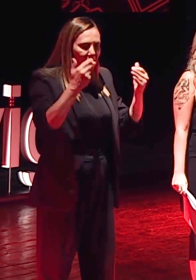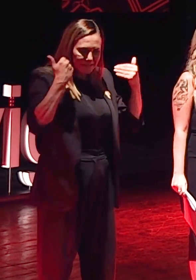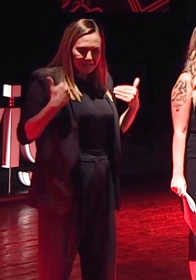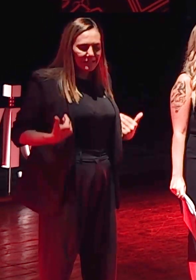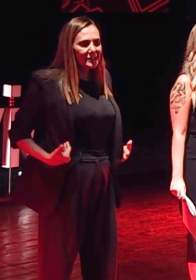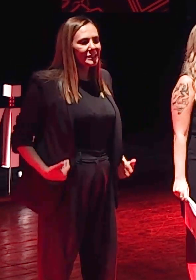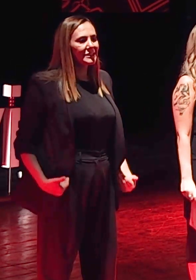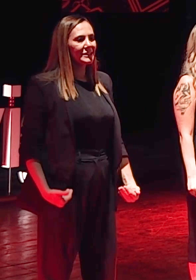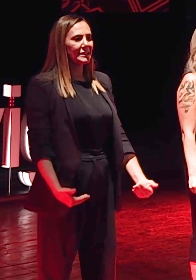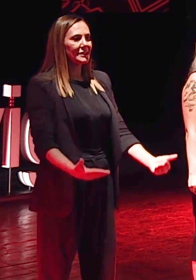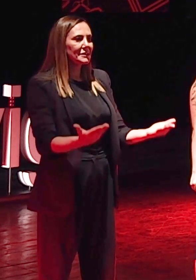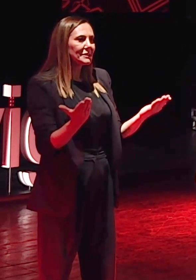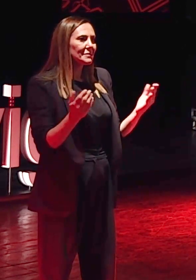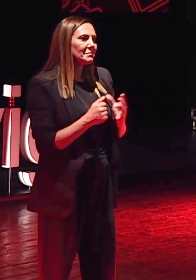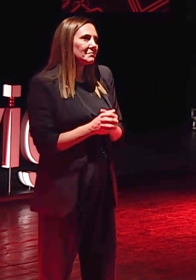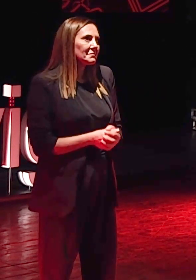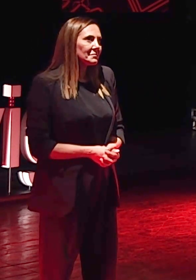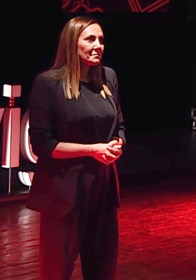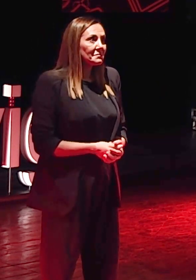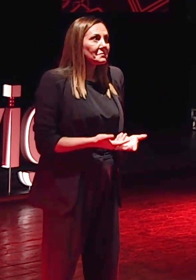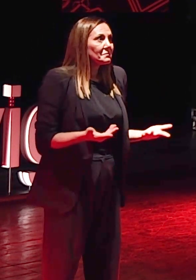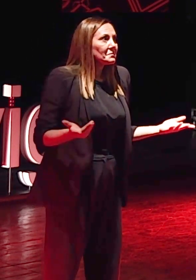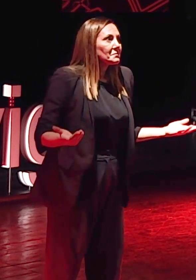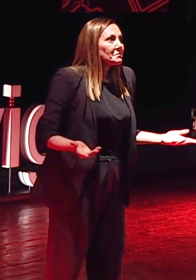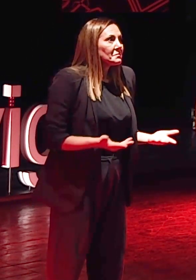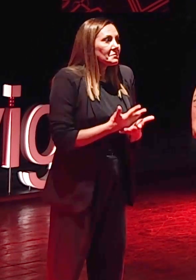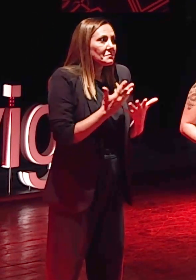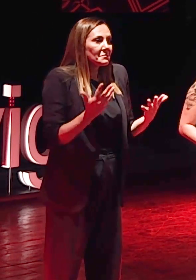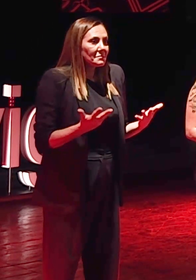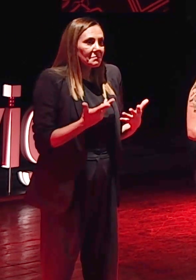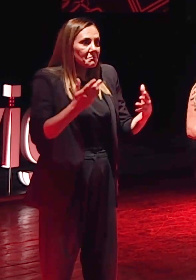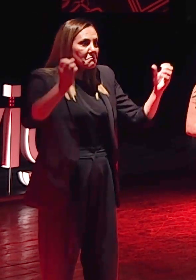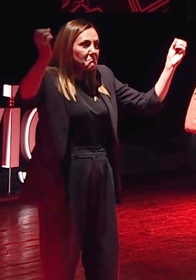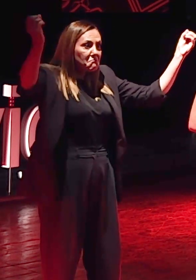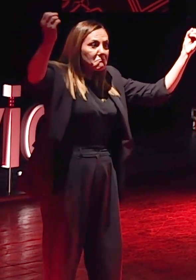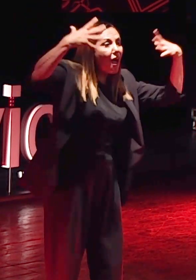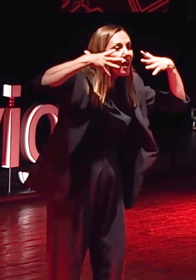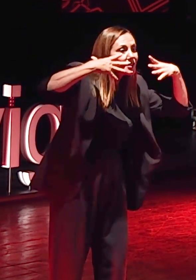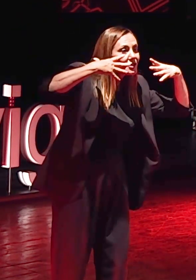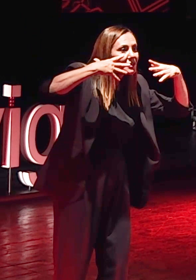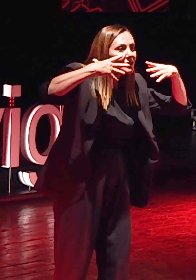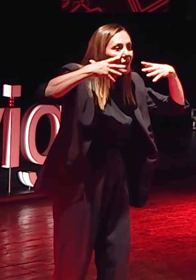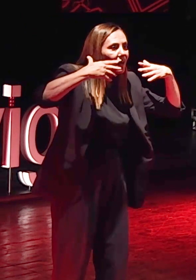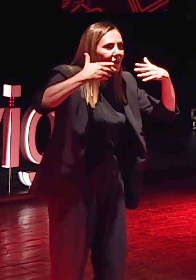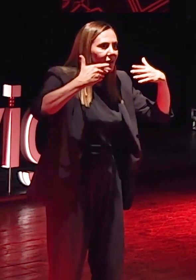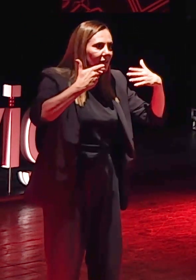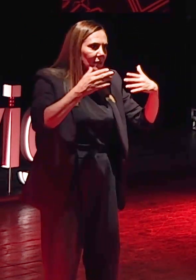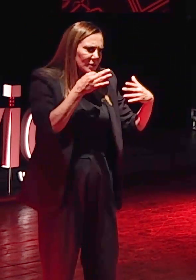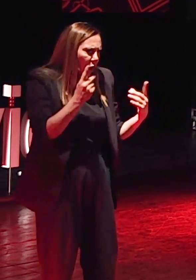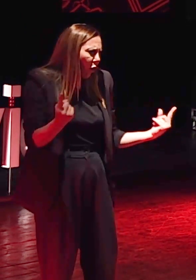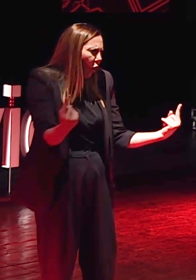così non c'è nessun nessuna magia che mi ha fatto diventare dislessica Tutto